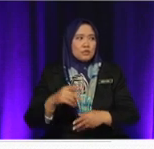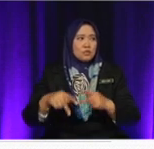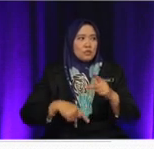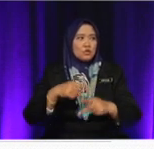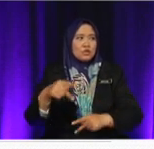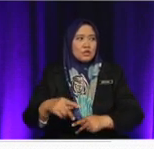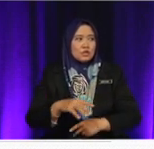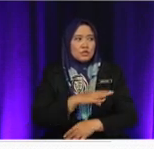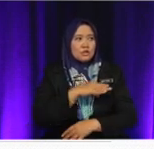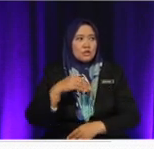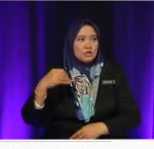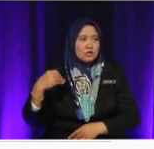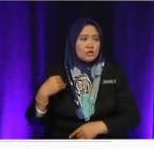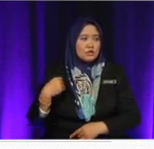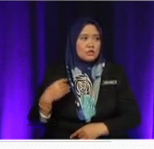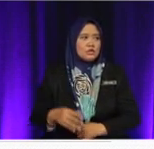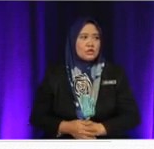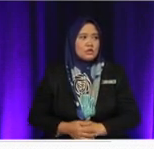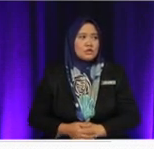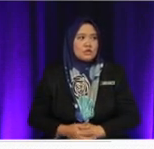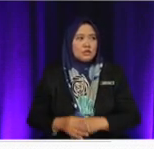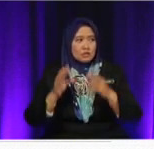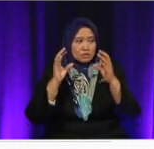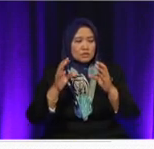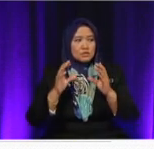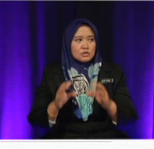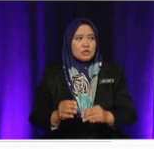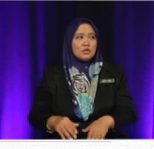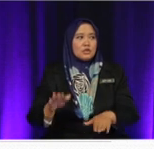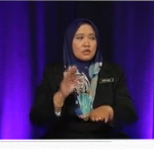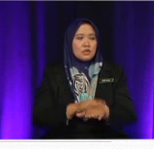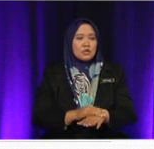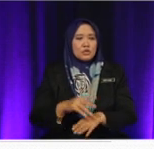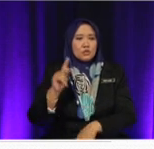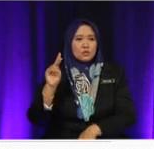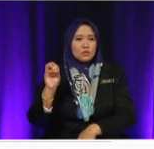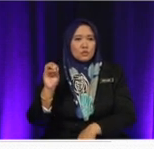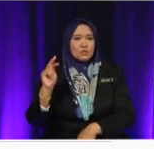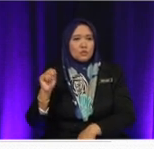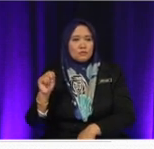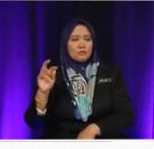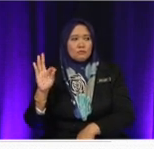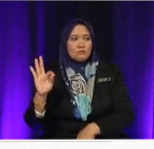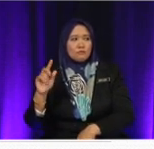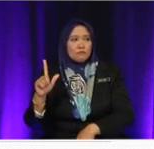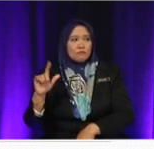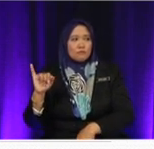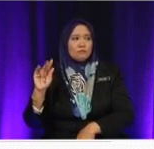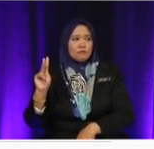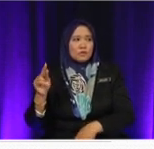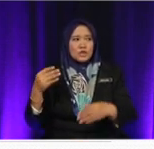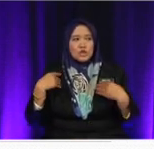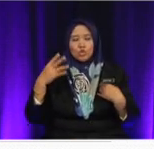dah diterangkan tadi. Bagus. Bagus Tania. Dan yang terakhir mengatasi konflik ada 7 cara seperti yang dah diterangkan